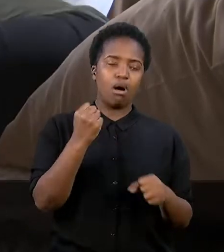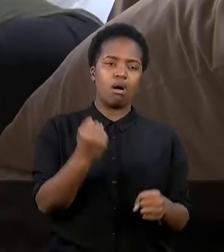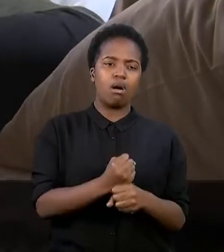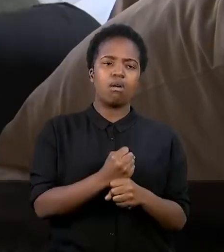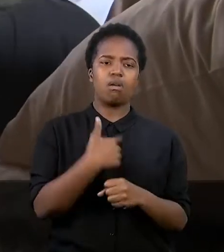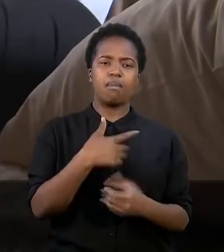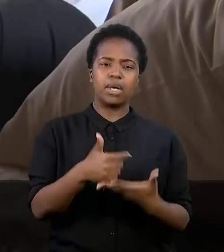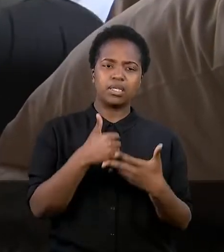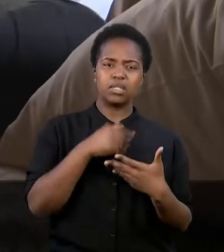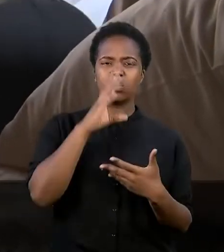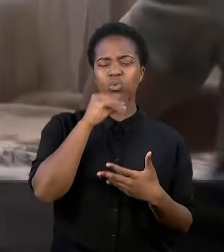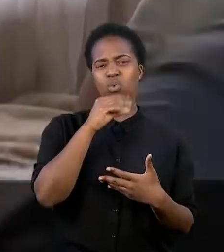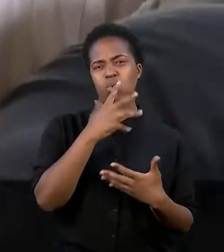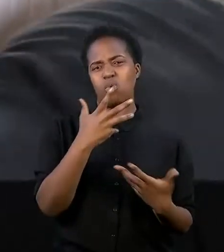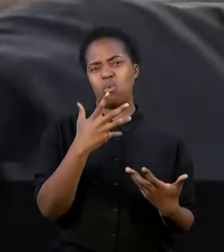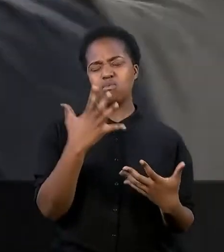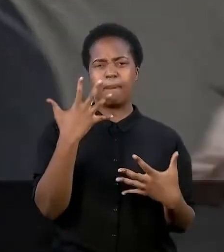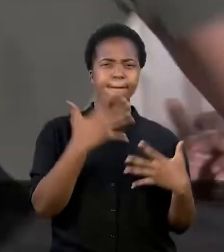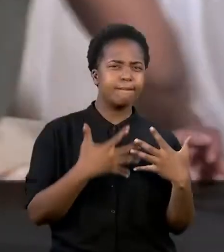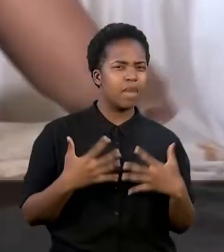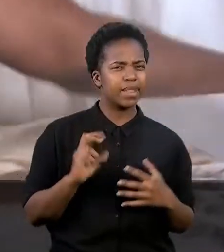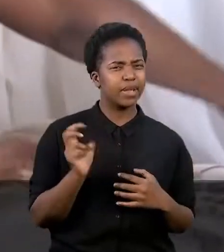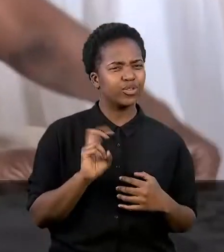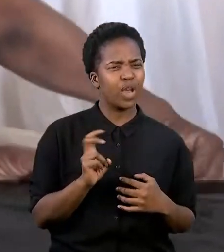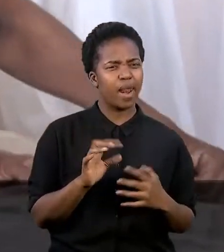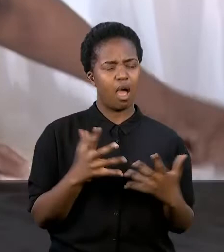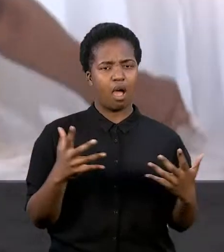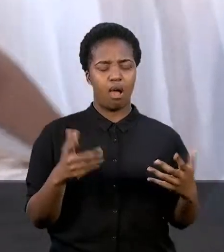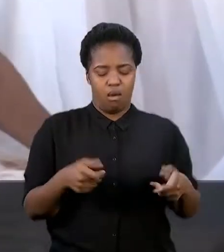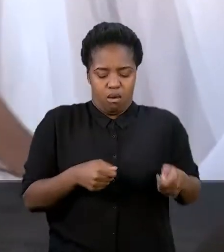ve ni qila ni kota ku ri ni ti hlambisa,